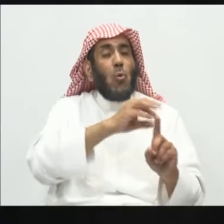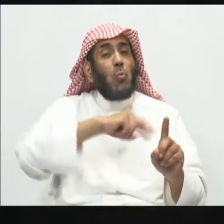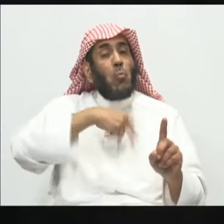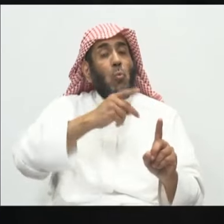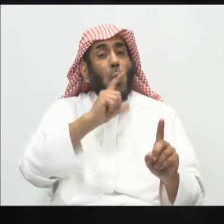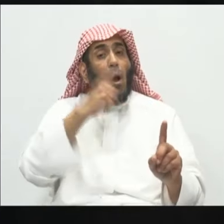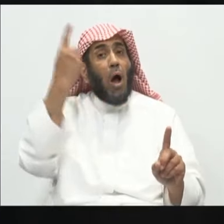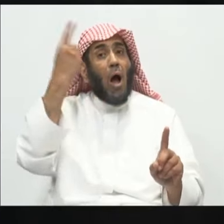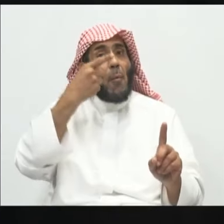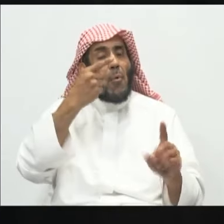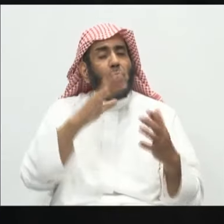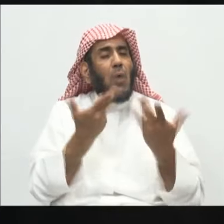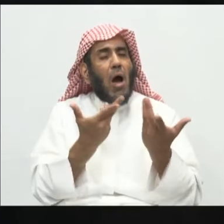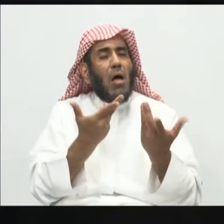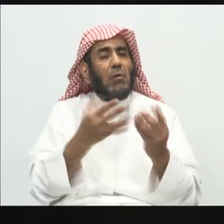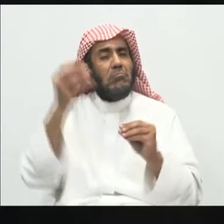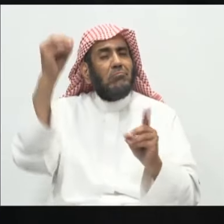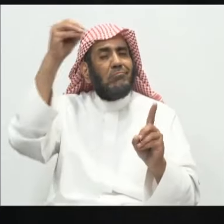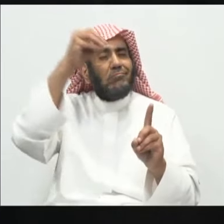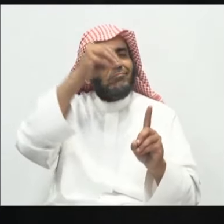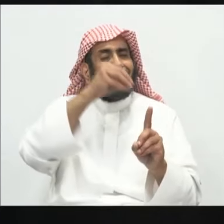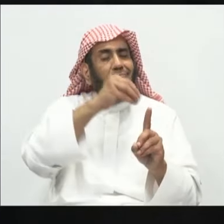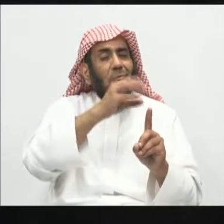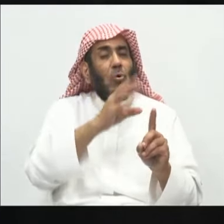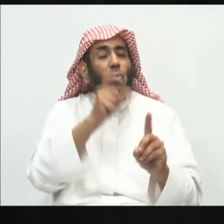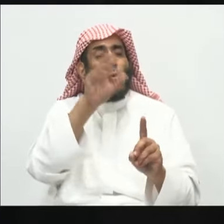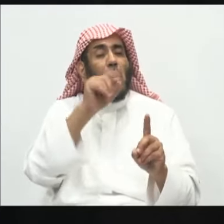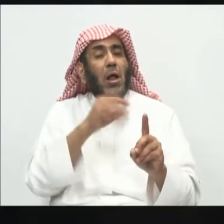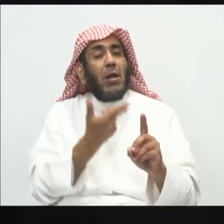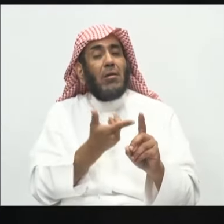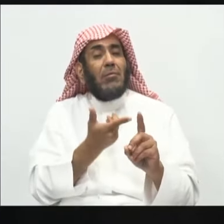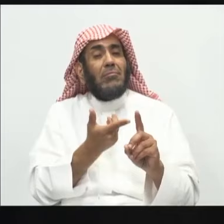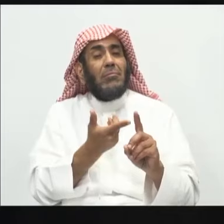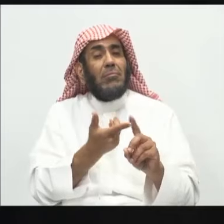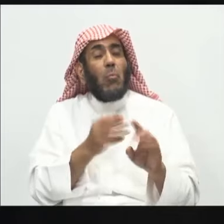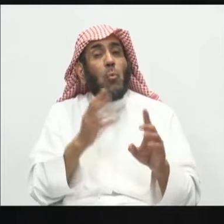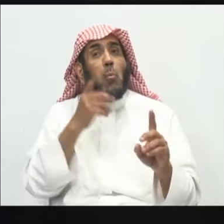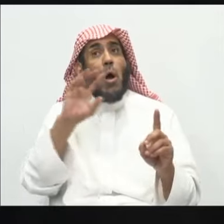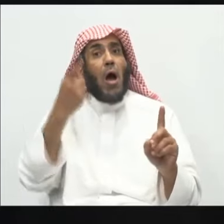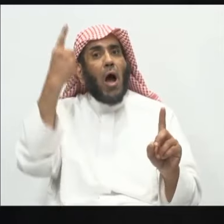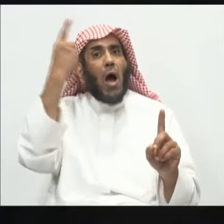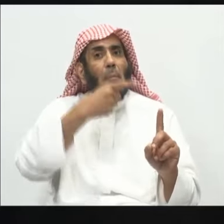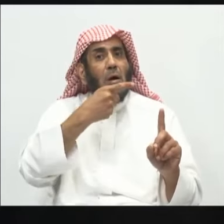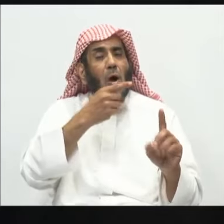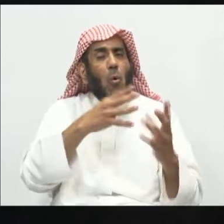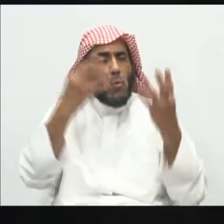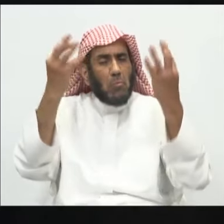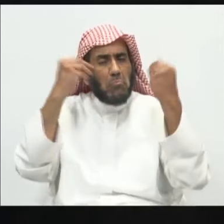وجل او انعمها على عبده لقمان ايضا وبما امره